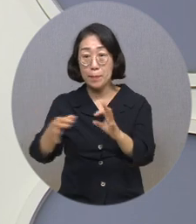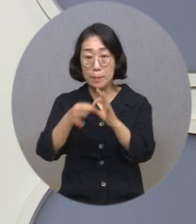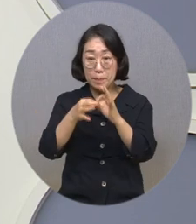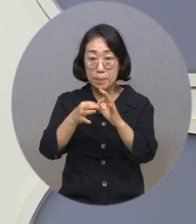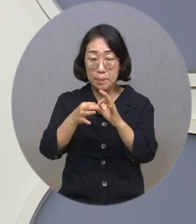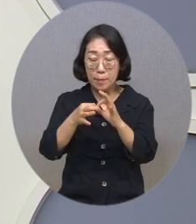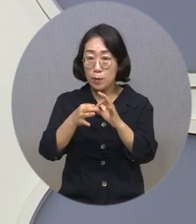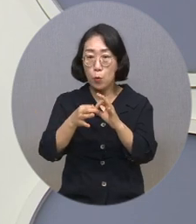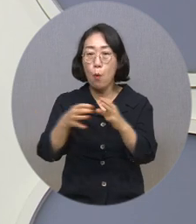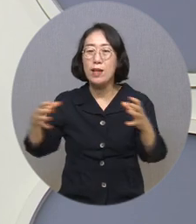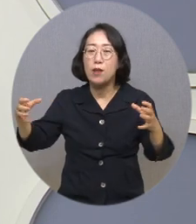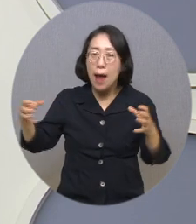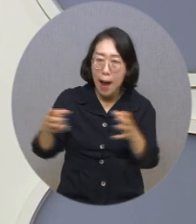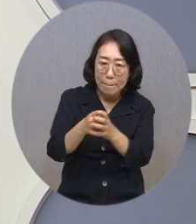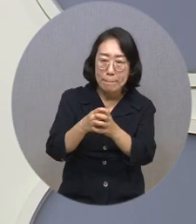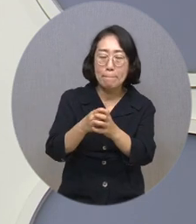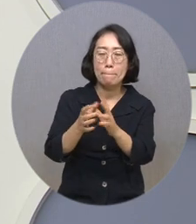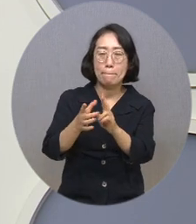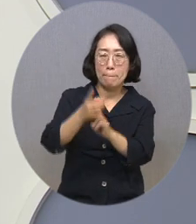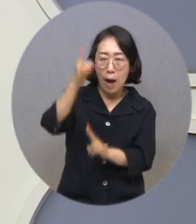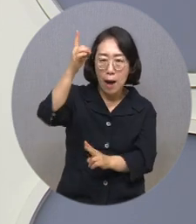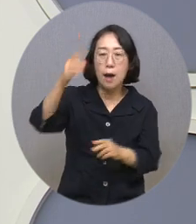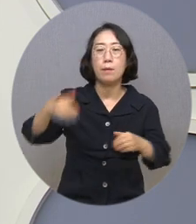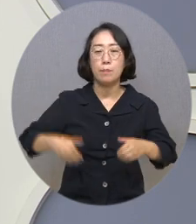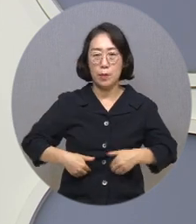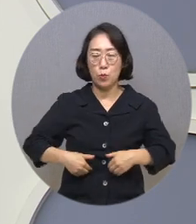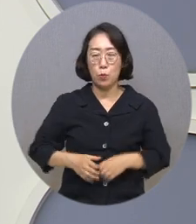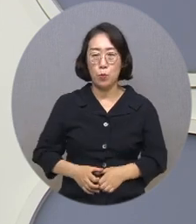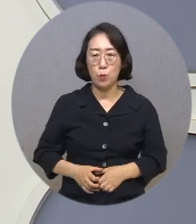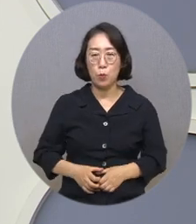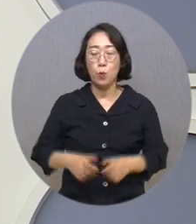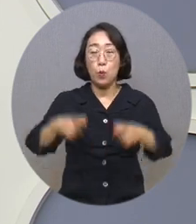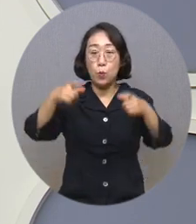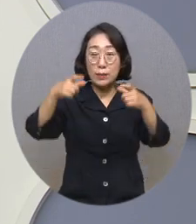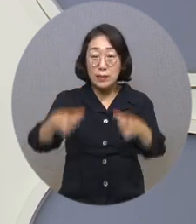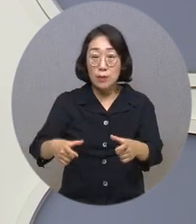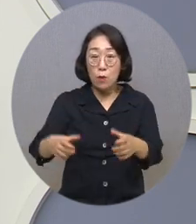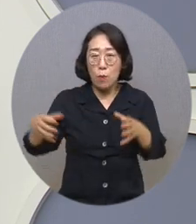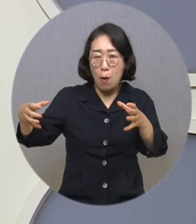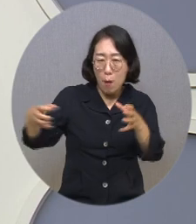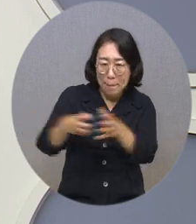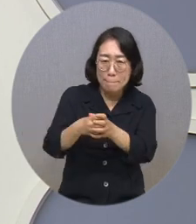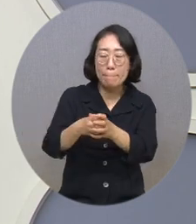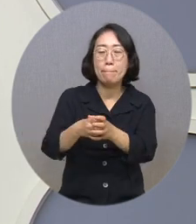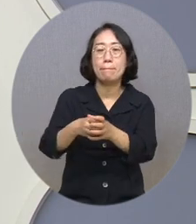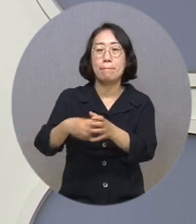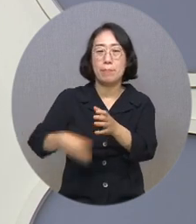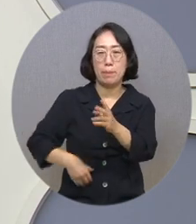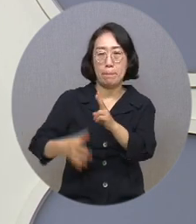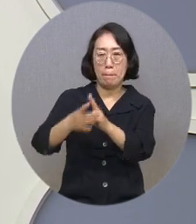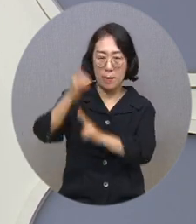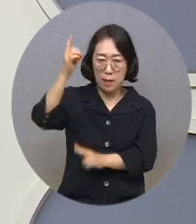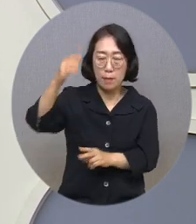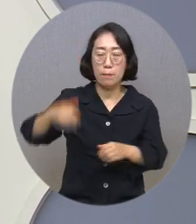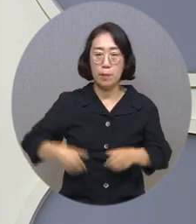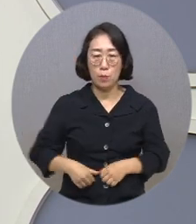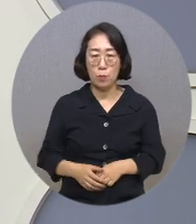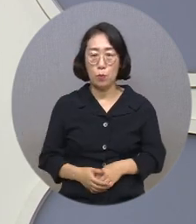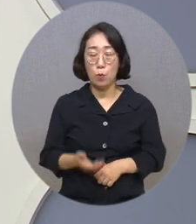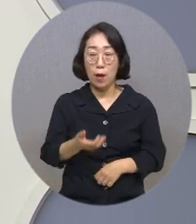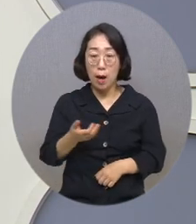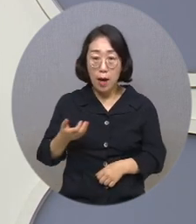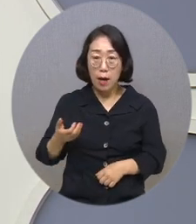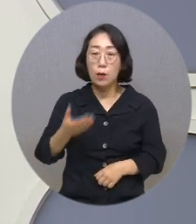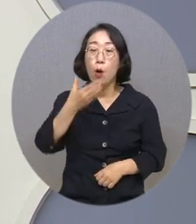된다. 네, 이렇게 보고 있습니다. 그리고 지역일체형 그다음에 이제 그 아까 균형감각을 찾기 위해서